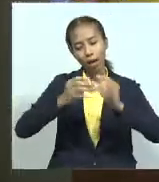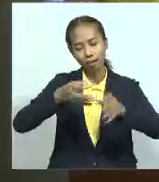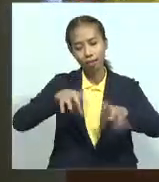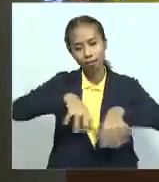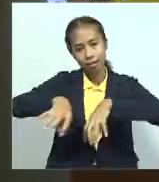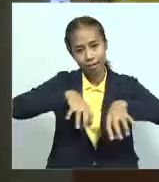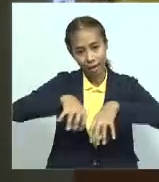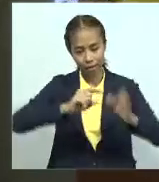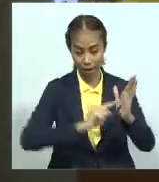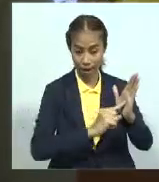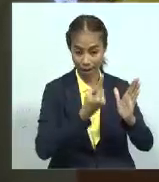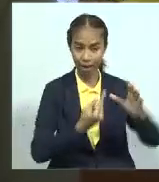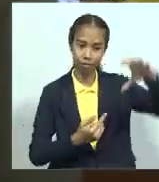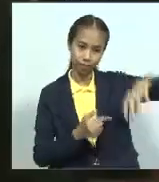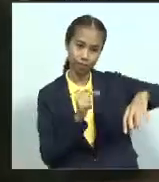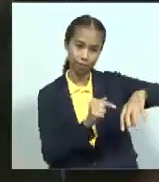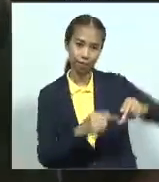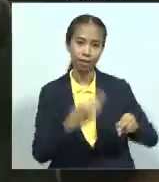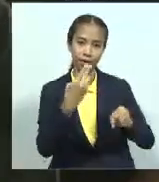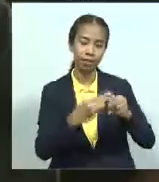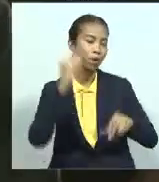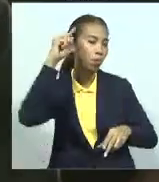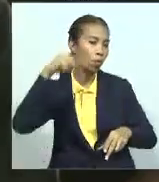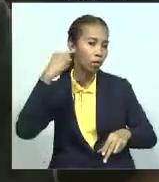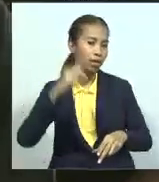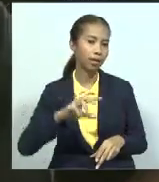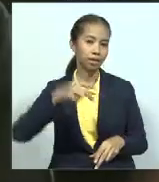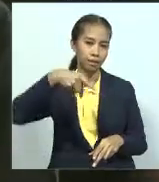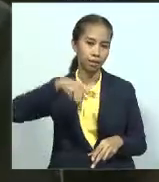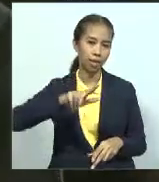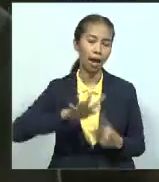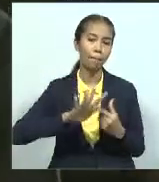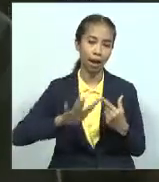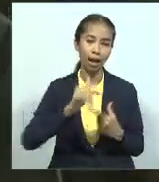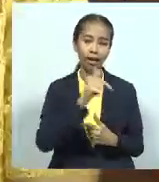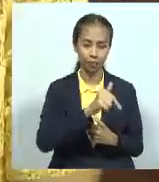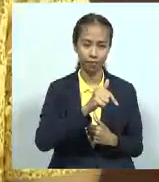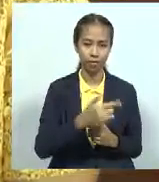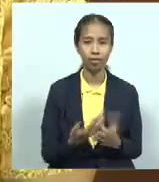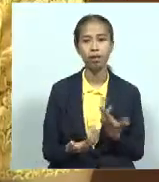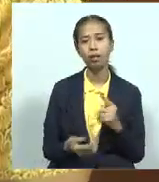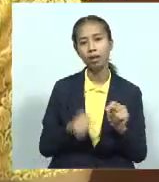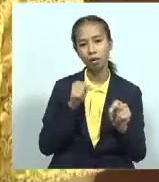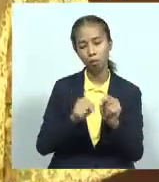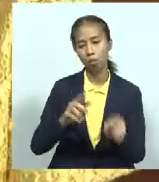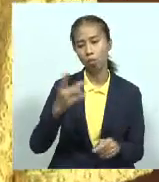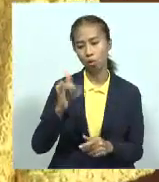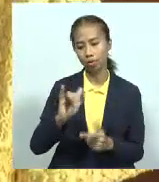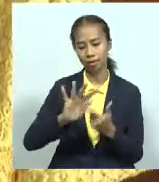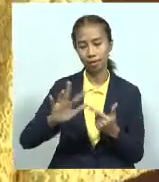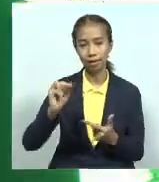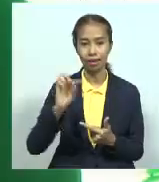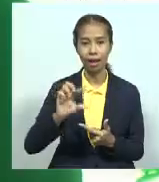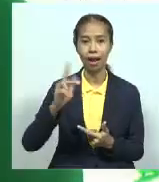พื้นที่แปลงแรกค่ะของนางผากองธรรมเกษตรกรบ้านดอนสำราญตำบลยางคำอำเภอโพนทร